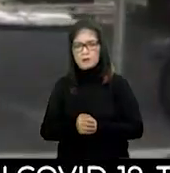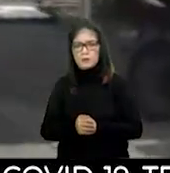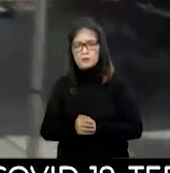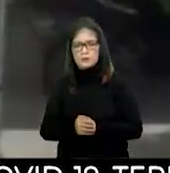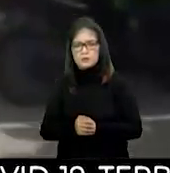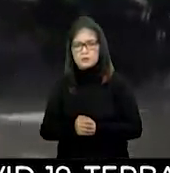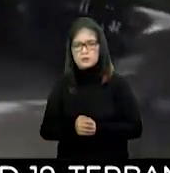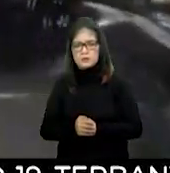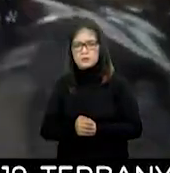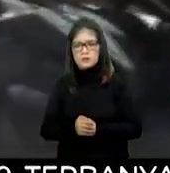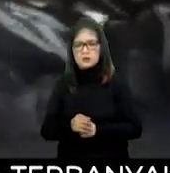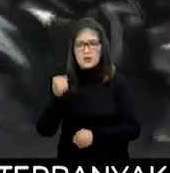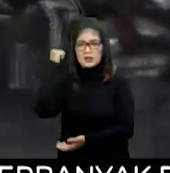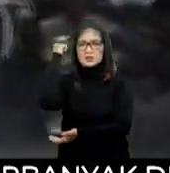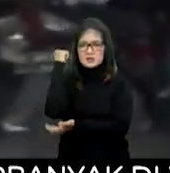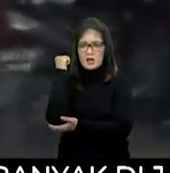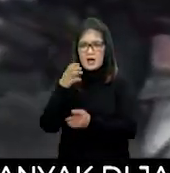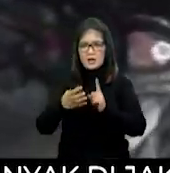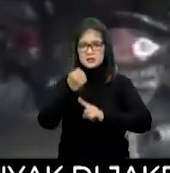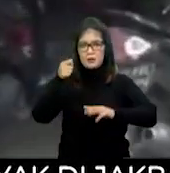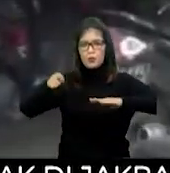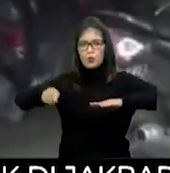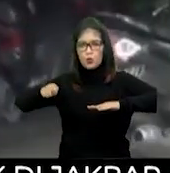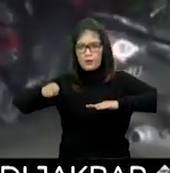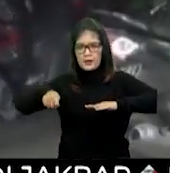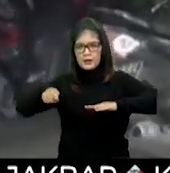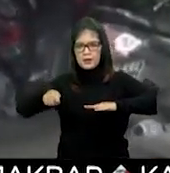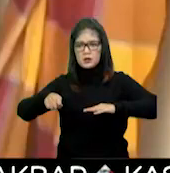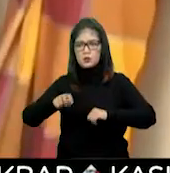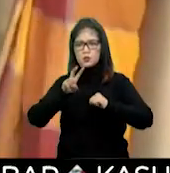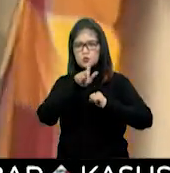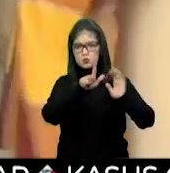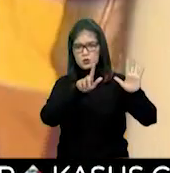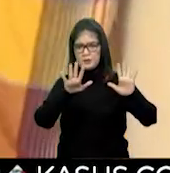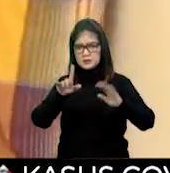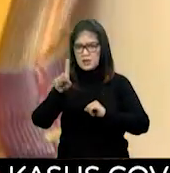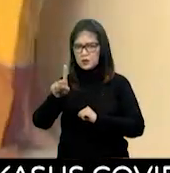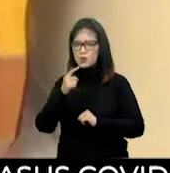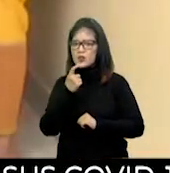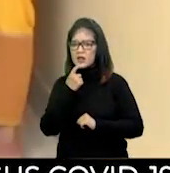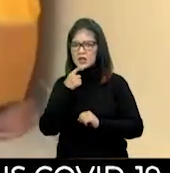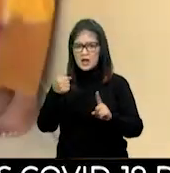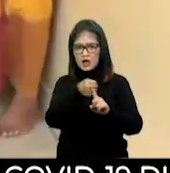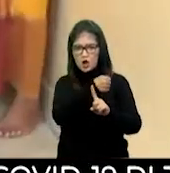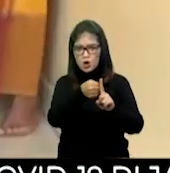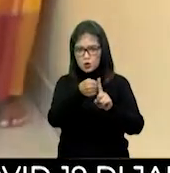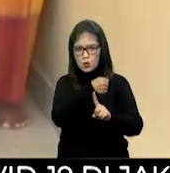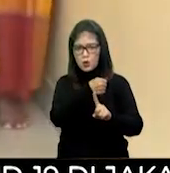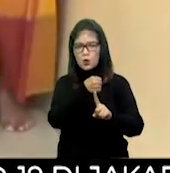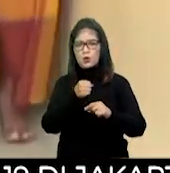Para tersangka dijerat pasal 170 KUHP subsidiar pasal 351 ayat 2 KUHP tentang pengeroyokan dan penganiayaan.